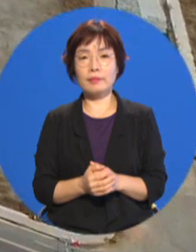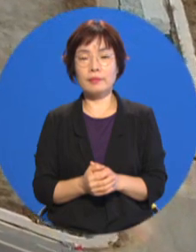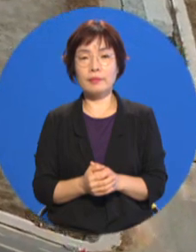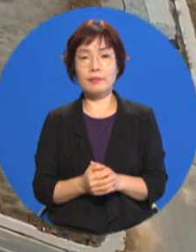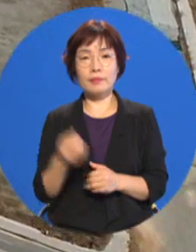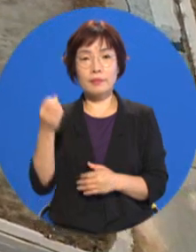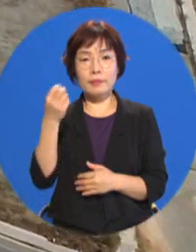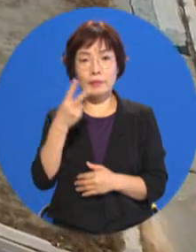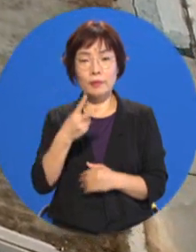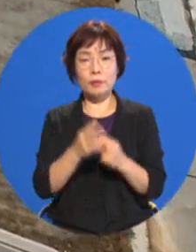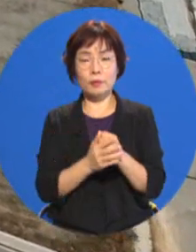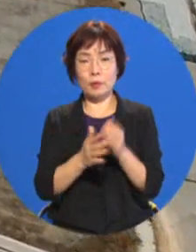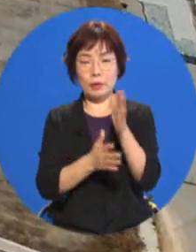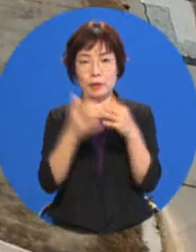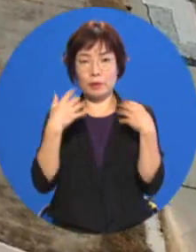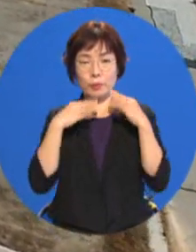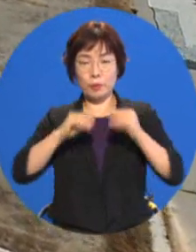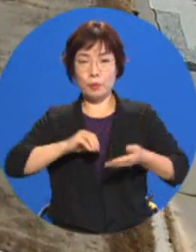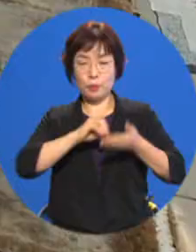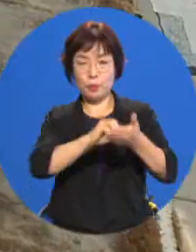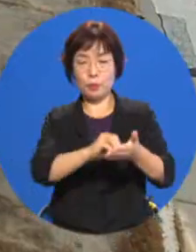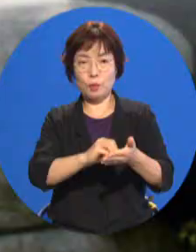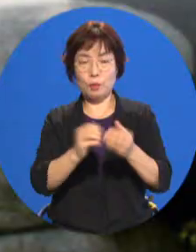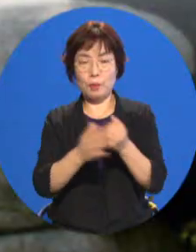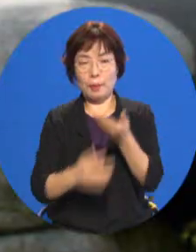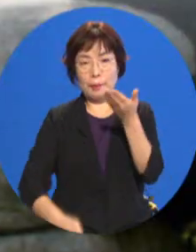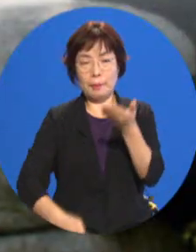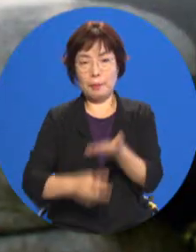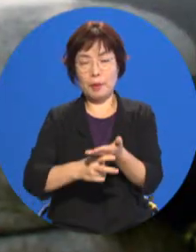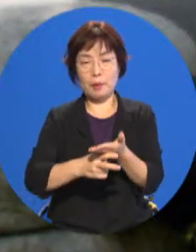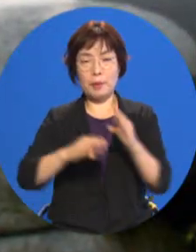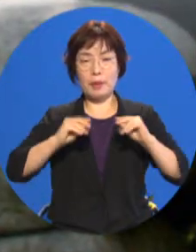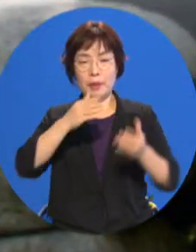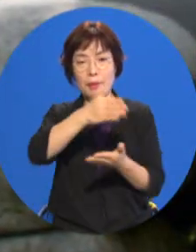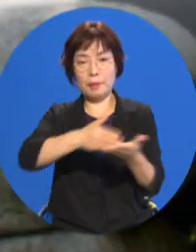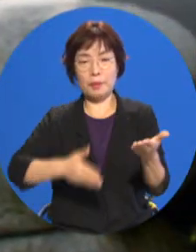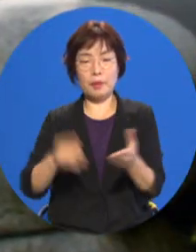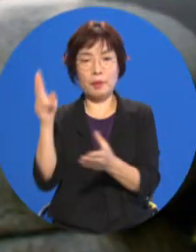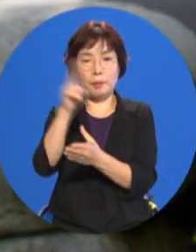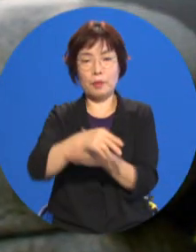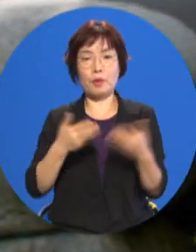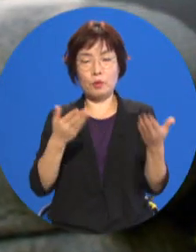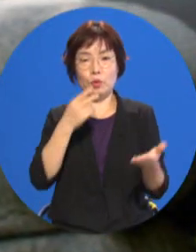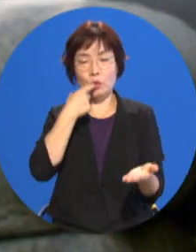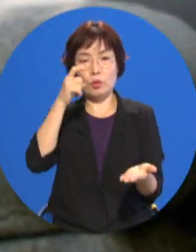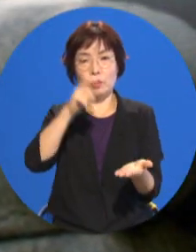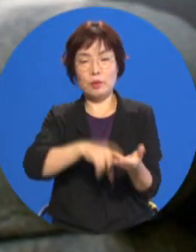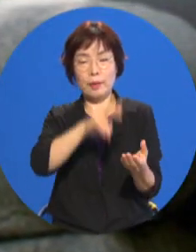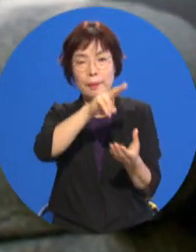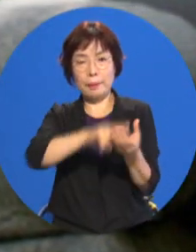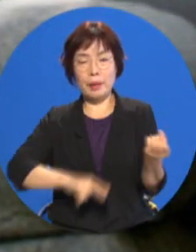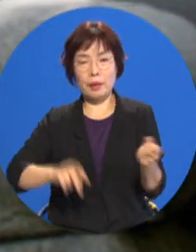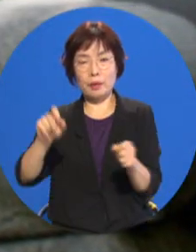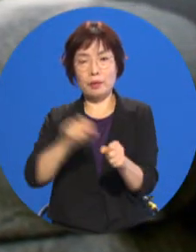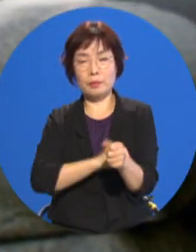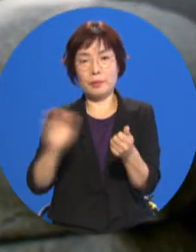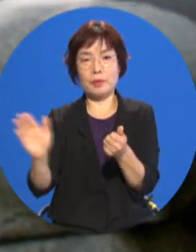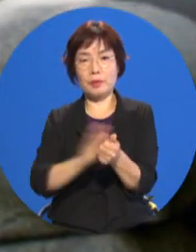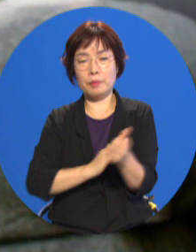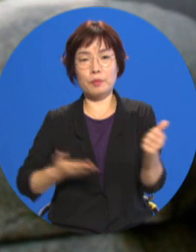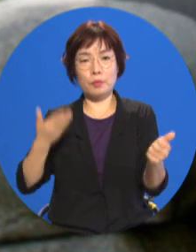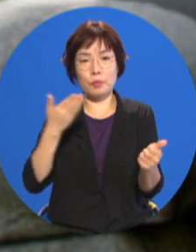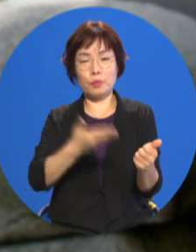감사원은 또 시가 토지 등록에 이어 부당하게 토지 분할까지 허용해 쉽게 팔 수 있도록 특혜를 제공했다고